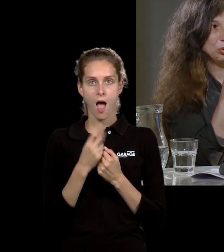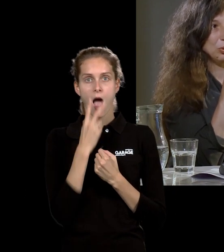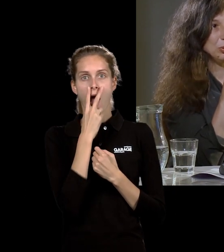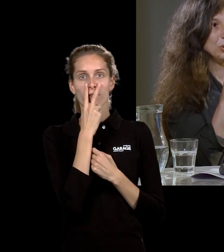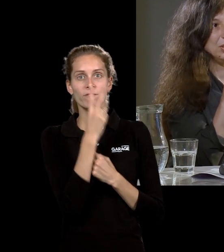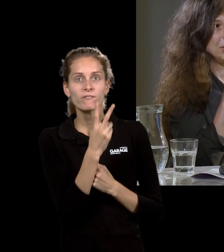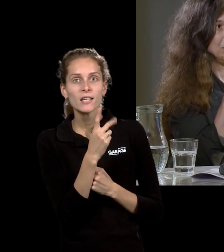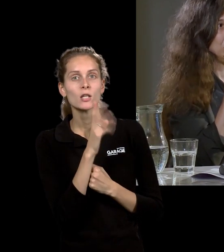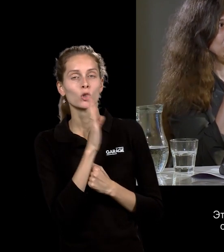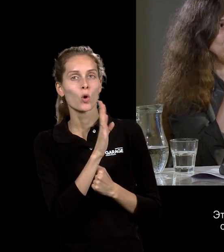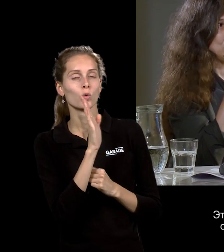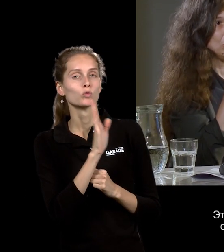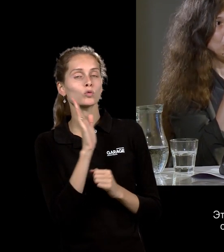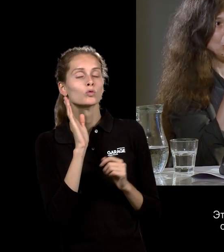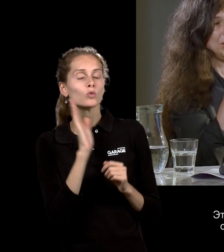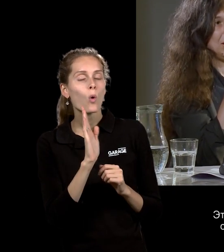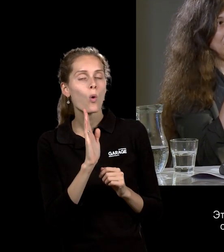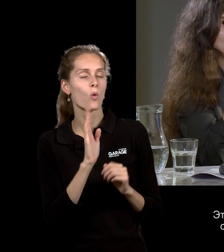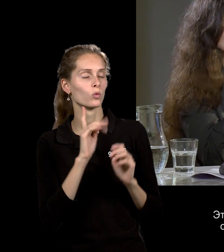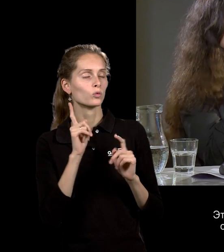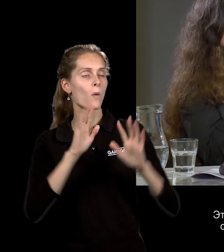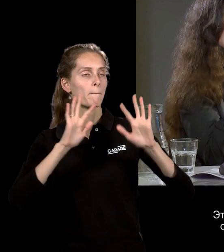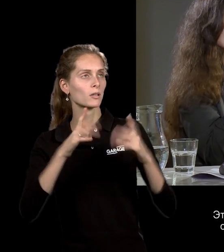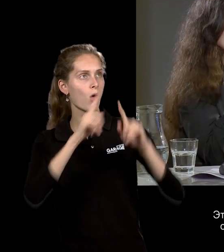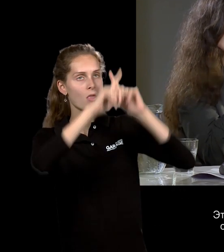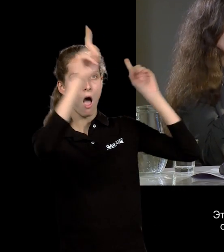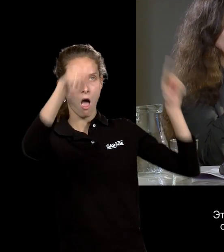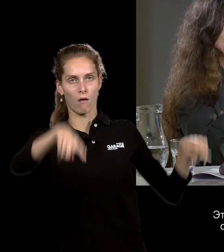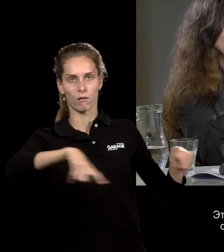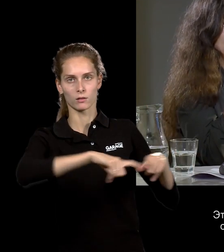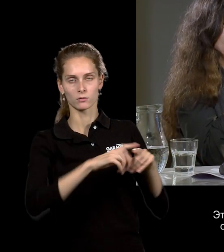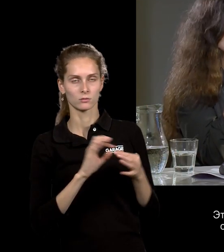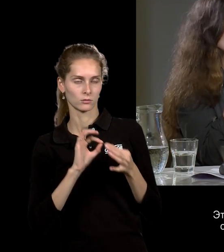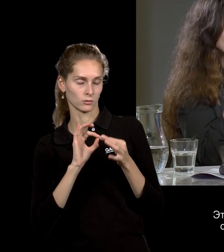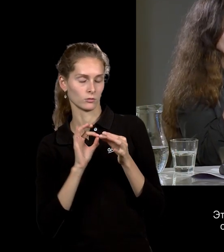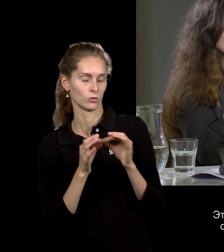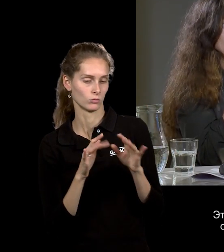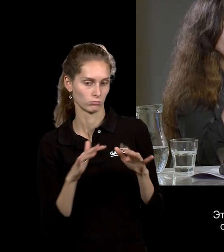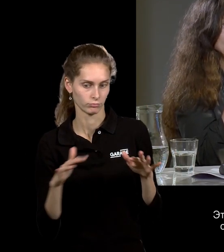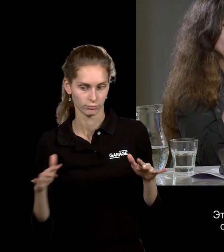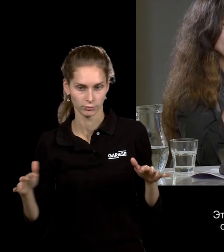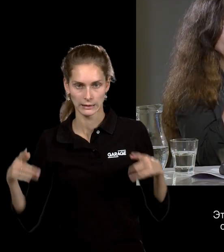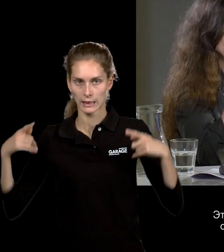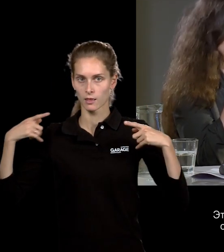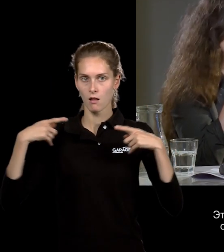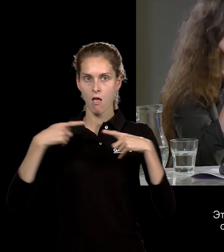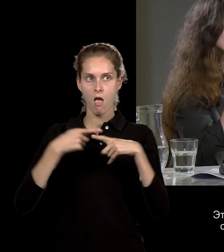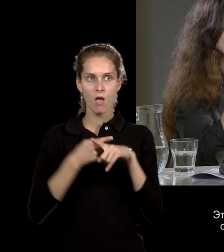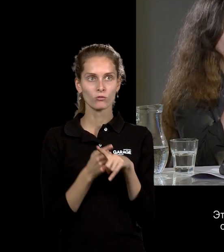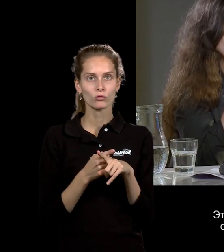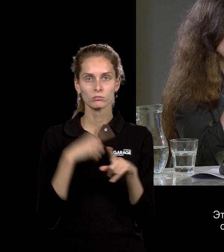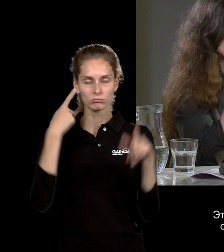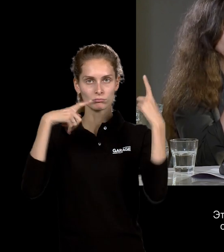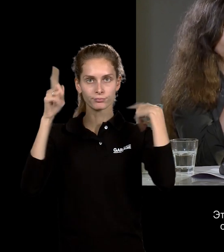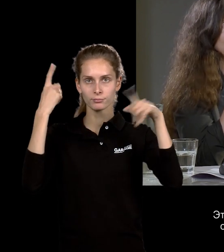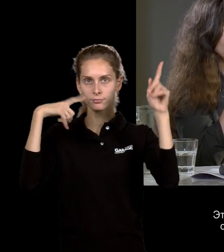только то, что происходит на экране. То есть это очень сложное зрелище, в которое вовлечено огромное количество каких-то технических